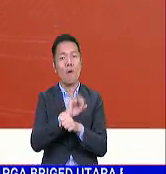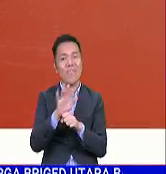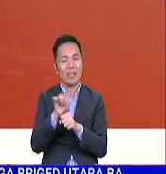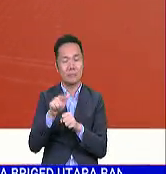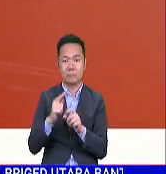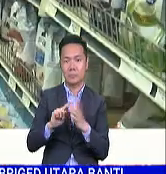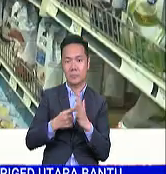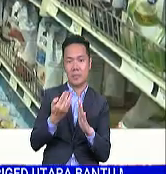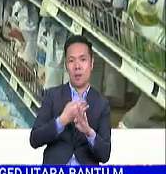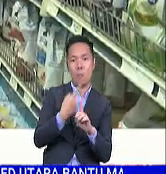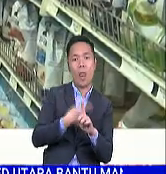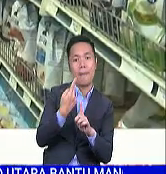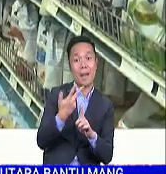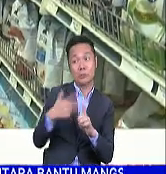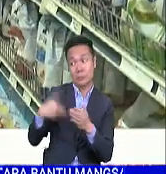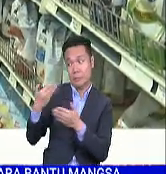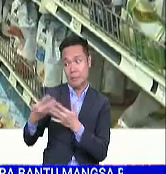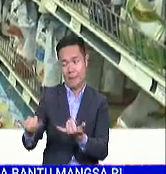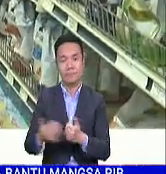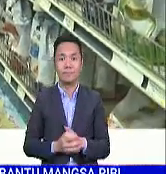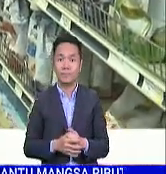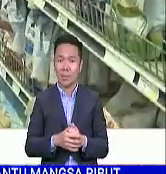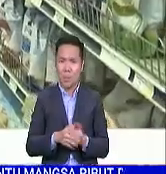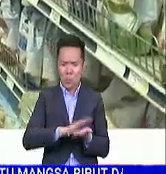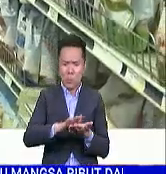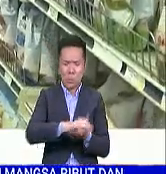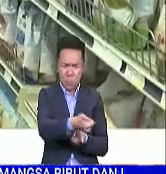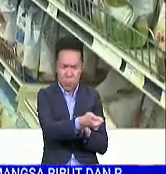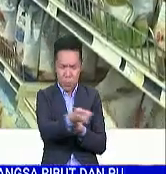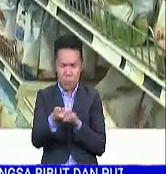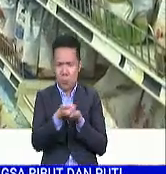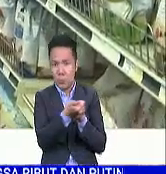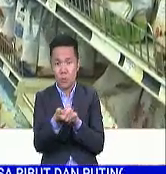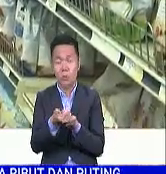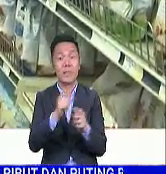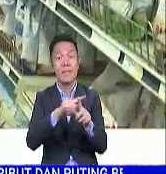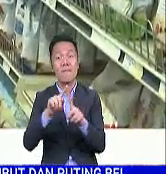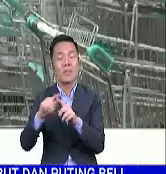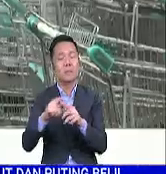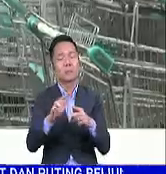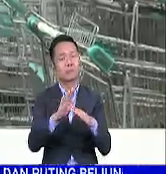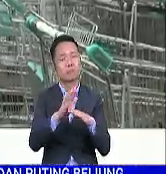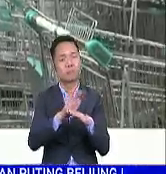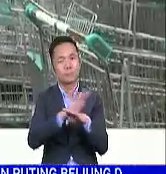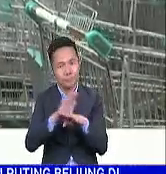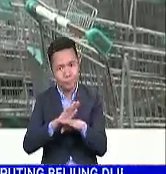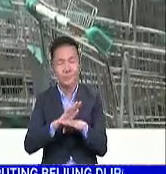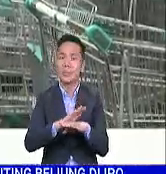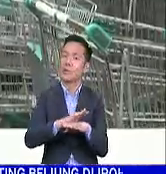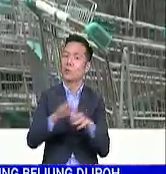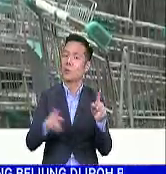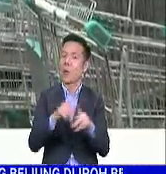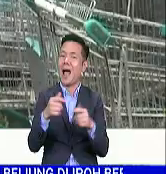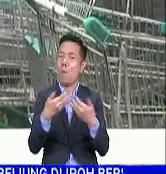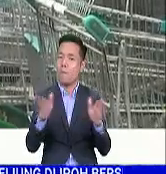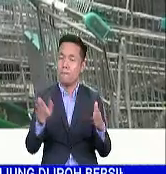30 Mac 2020 hingga hari ini. Sanitasi tersebut katanya dilaksanakan di beberapa beberapa premis termasuk tempat perhimpunan